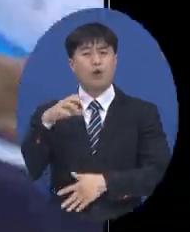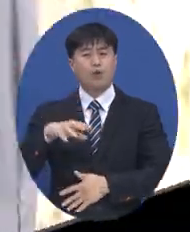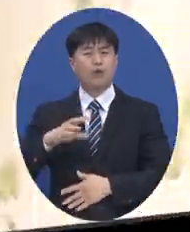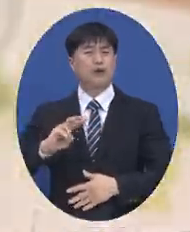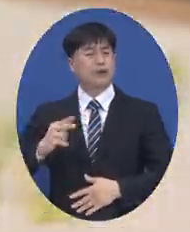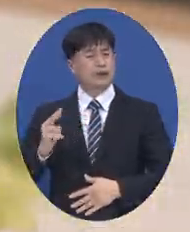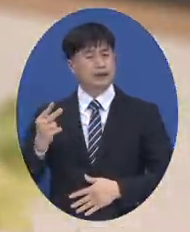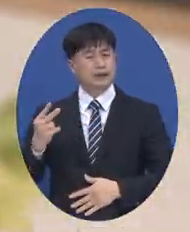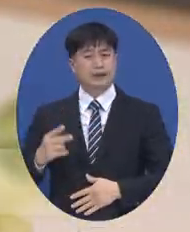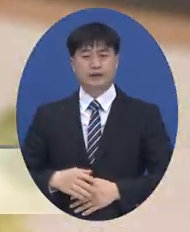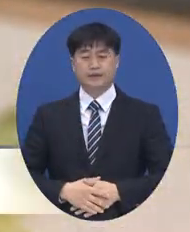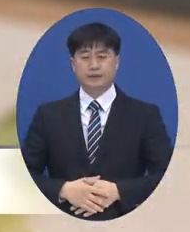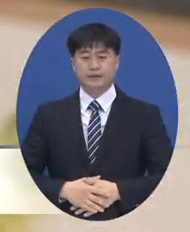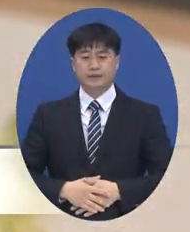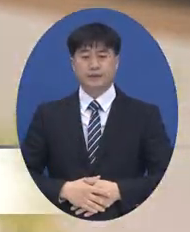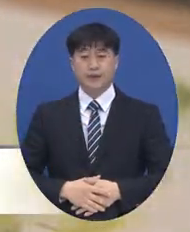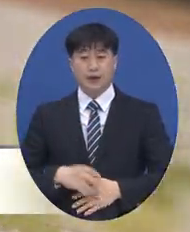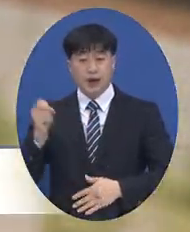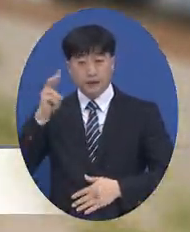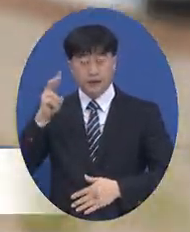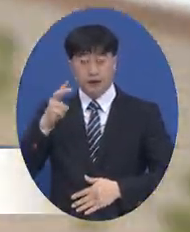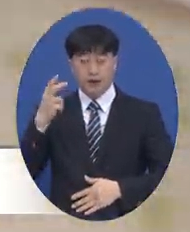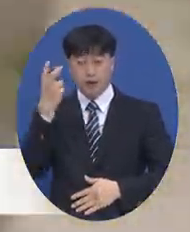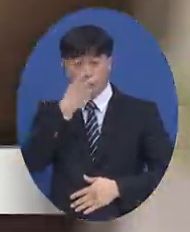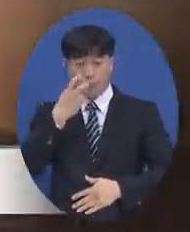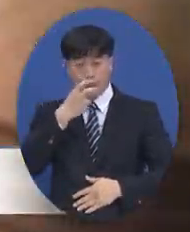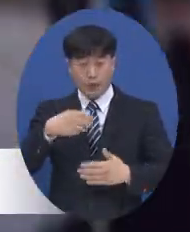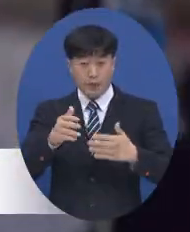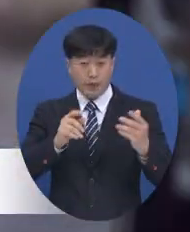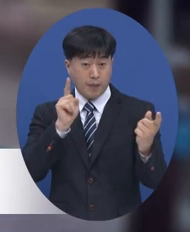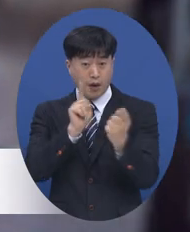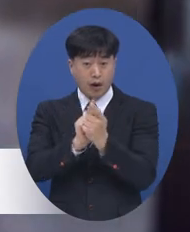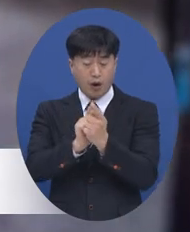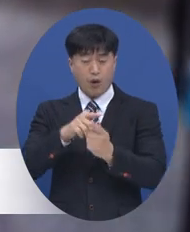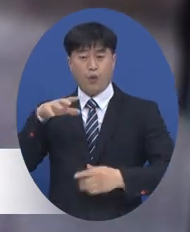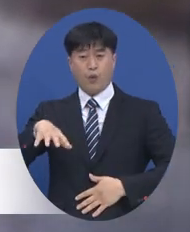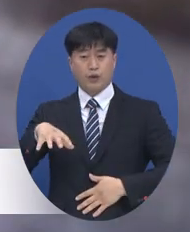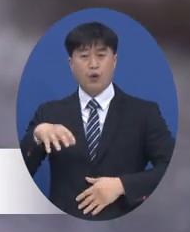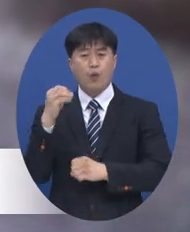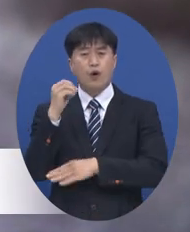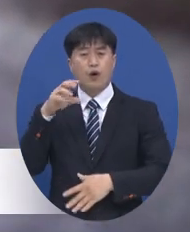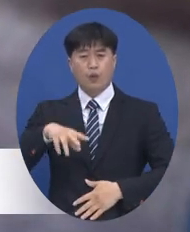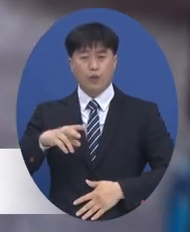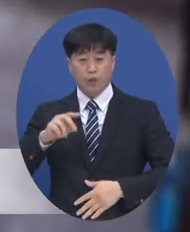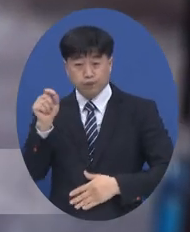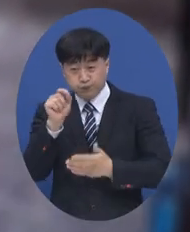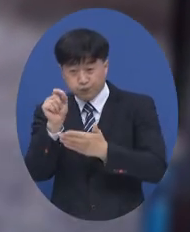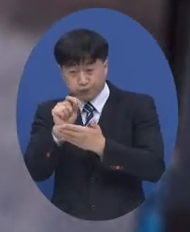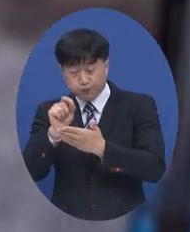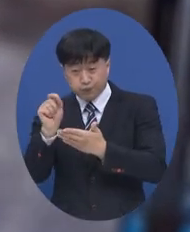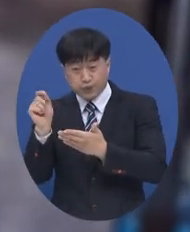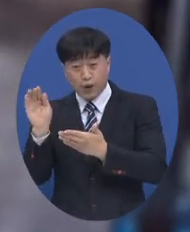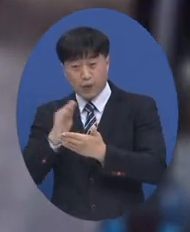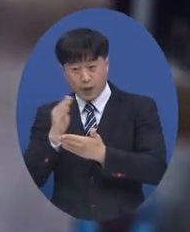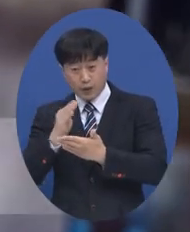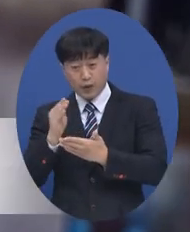달랐습니다. 갑자기 단속반을 마주하자 현장에서 원산지 표시를 고치려는 업소도